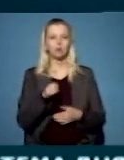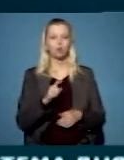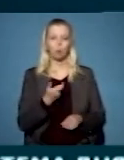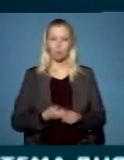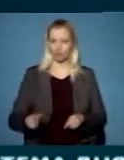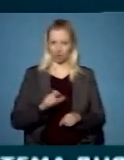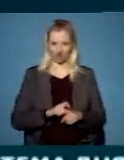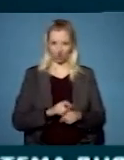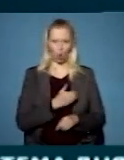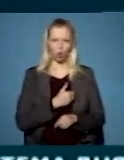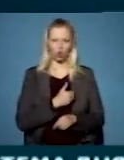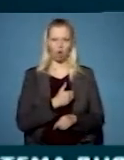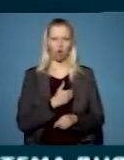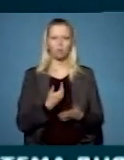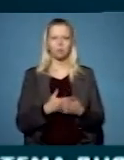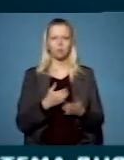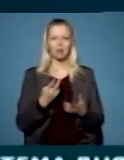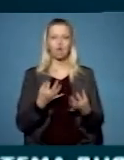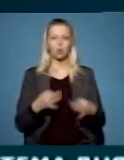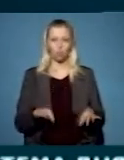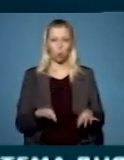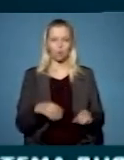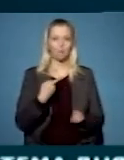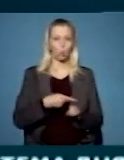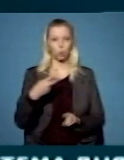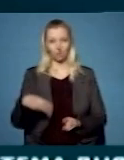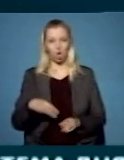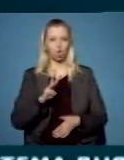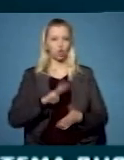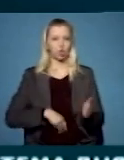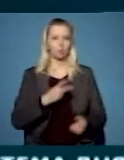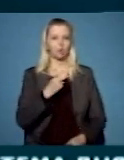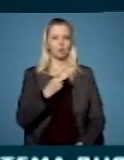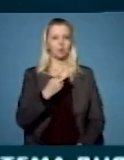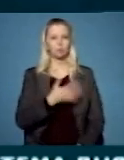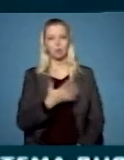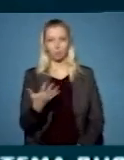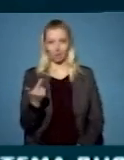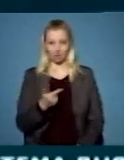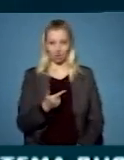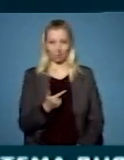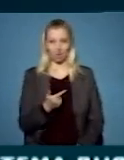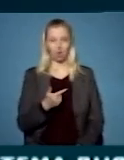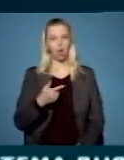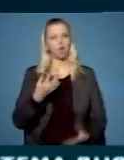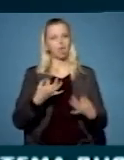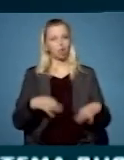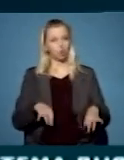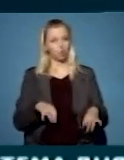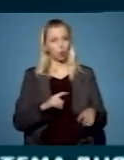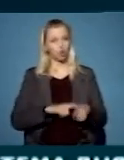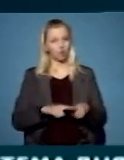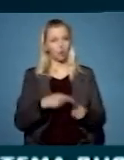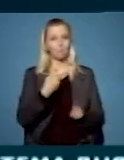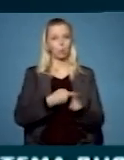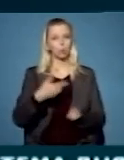перевищили хоча б на дозволених плюс 20, штраф 255, 5 гривень, на дозволену швидкість